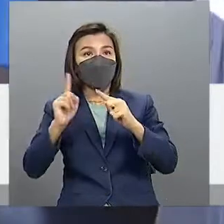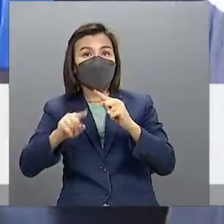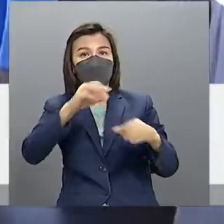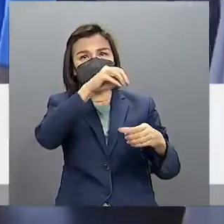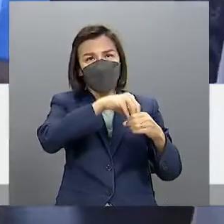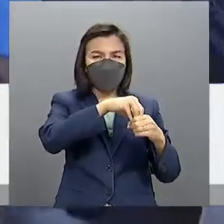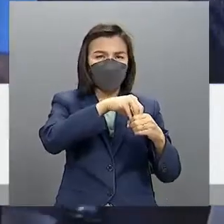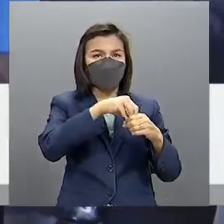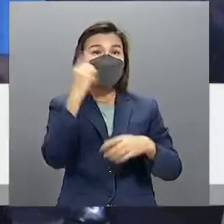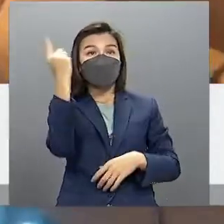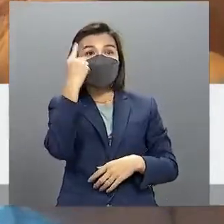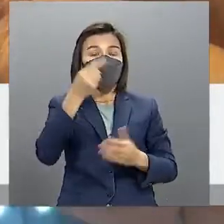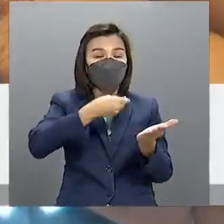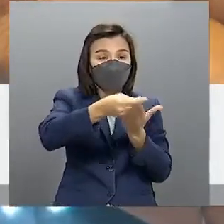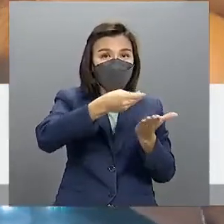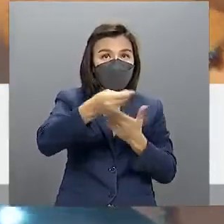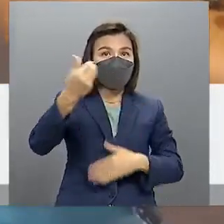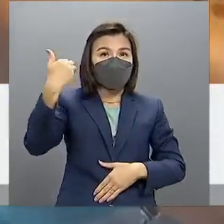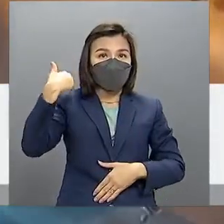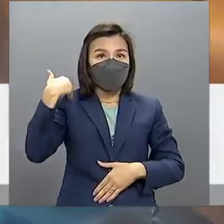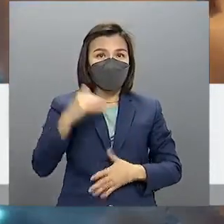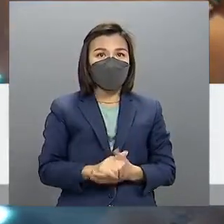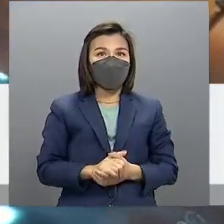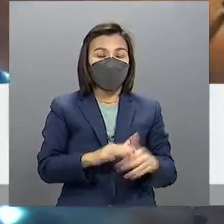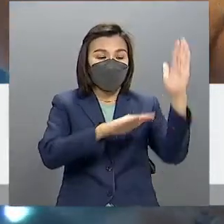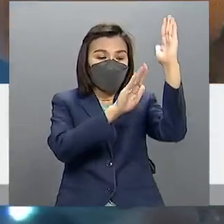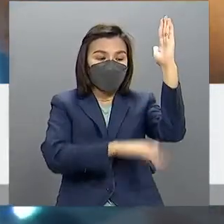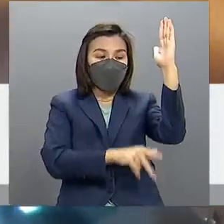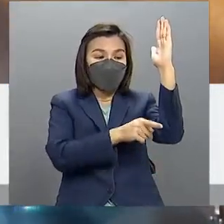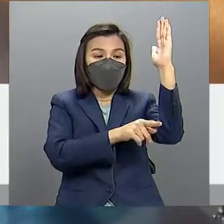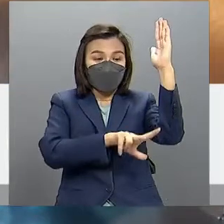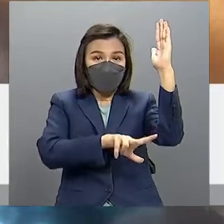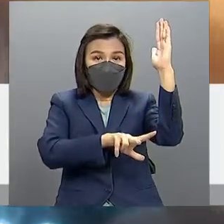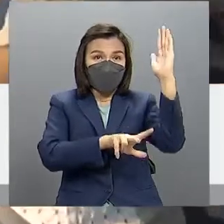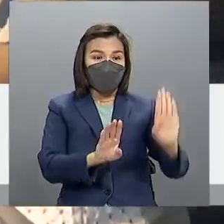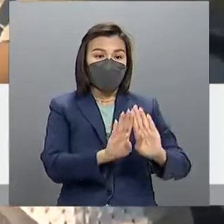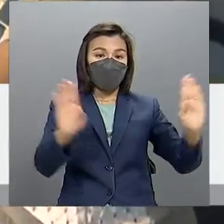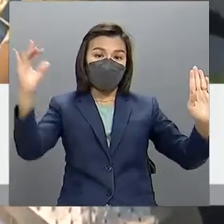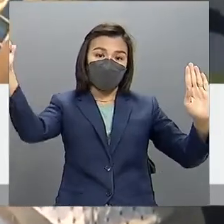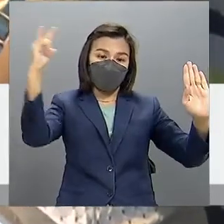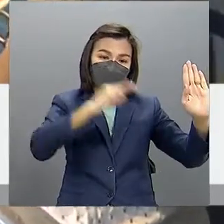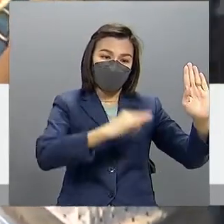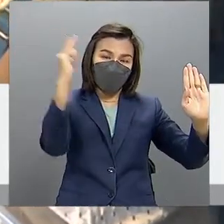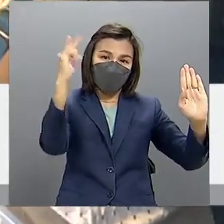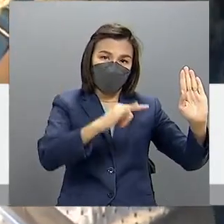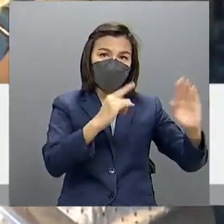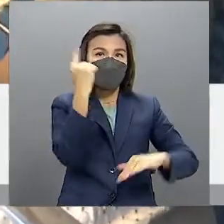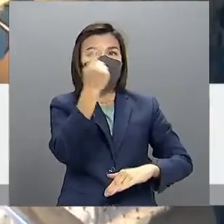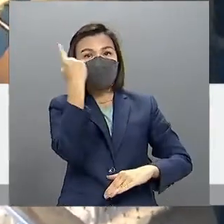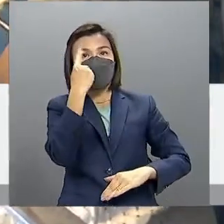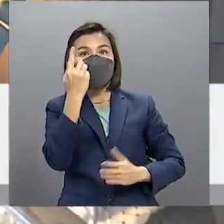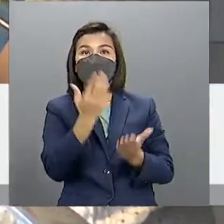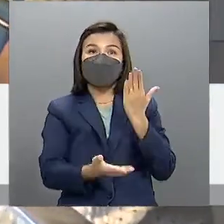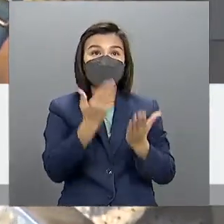ประดับอัญมณีเมื่อจังหวัดภูเก็ตเปิดจังหวัดให้นักท่องเที่ยวต่างชาติกลุ่มแซนด์บ็อกซ์เข้ามาท่องเที่ยวก็เป็นโอกาสให้